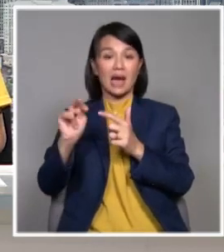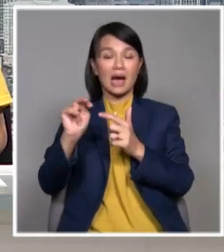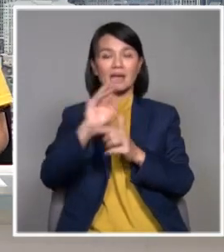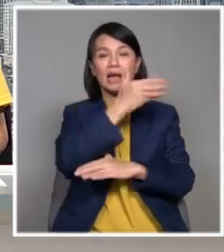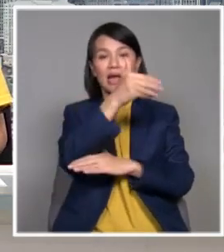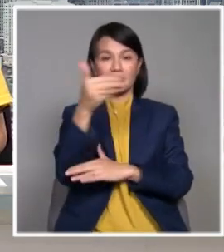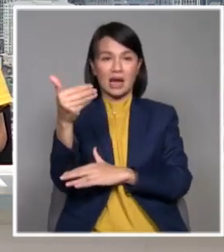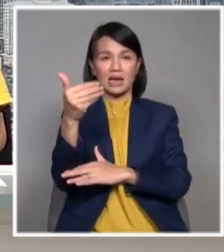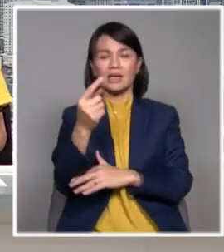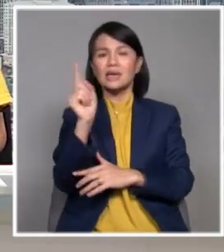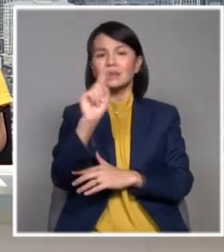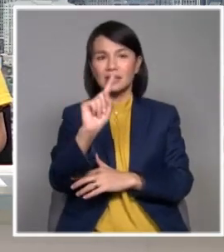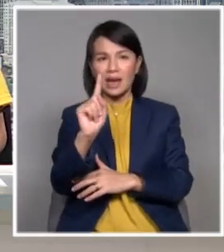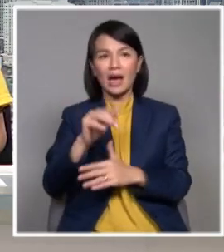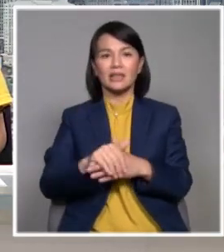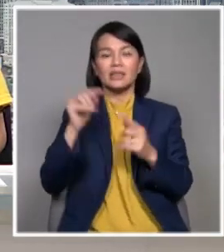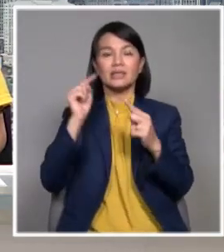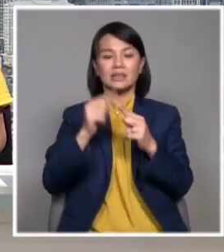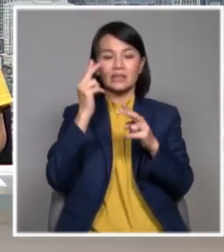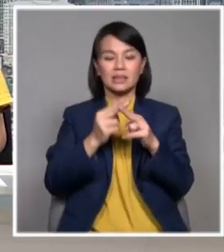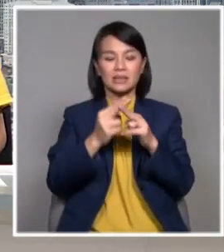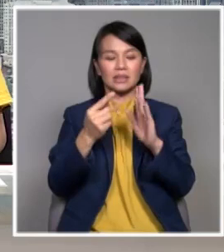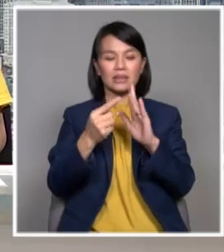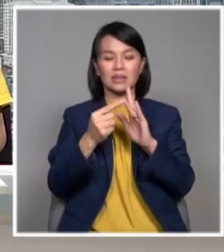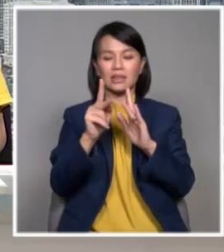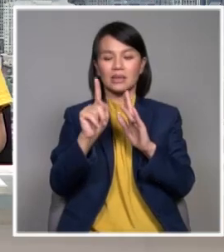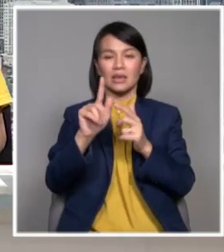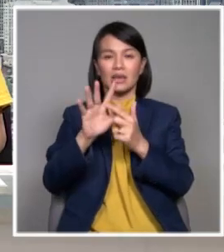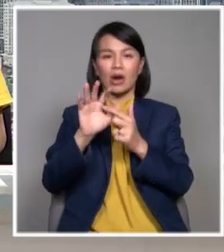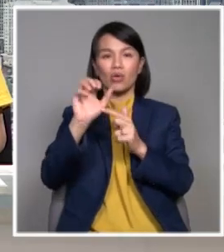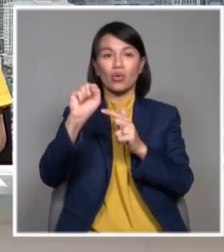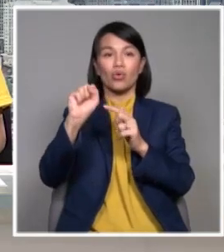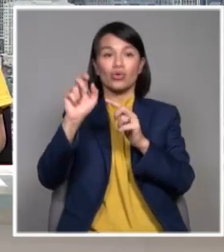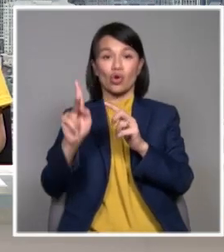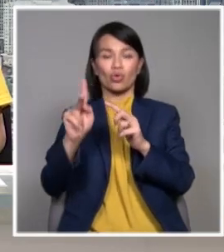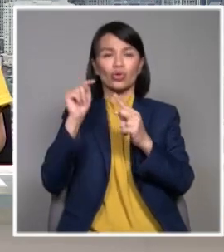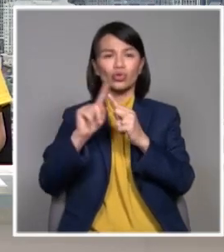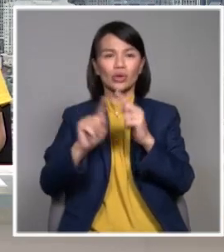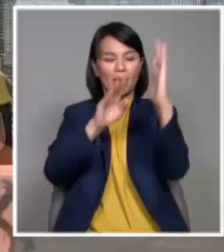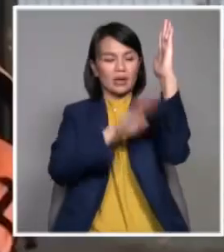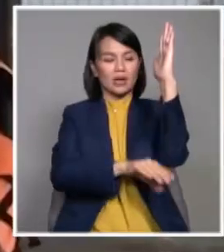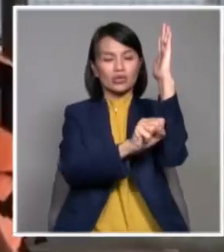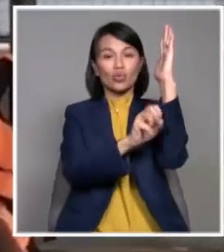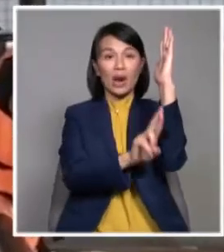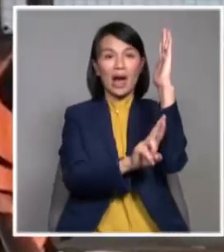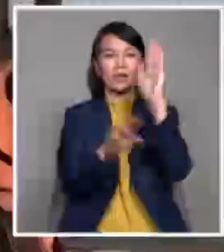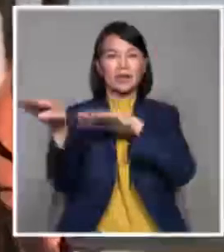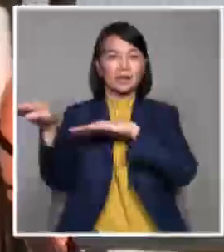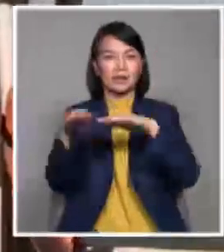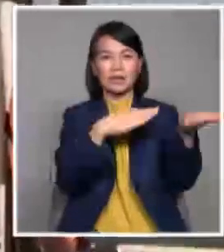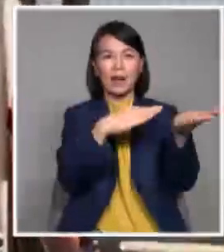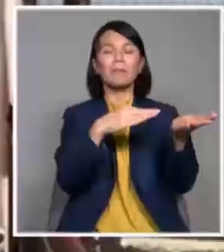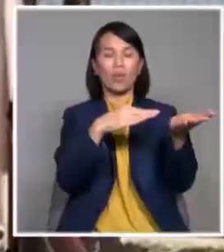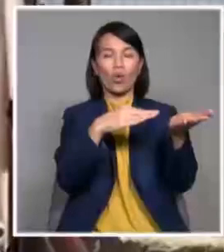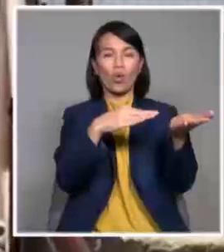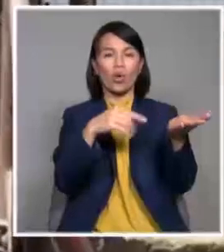ะสำหรับอุทยานแห่งชาติเขาศกในพื้นที่จังหวัดสุราษฎร์ธานีที่ตอนนี้เนี่ยเตรียมที่จะประเมินเพื่อที่จะมีการรับ